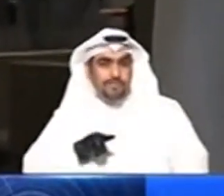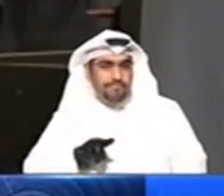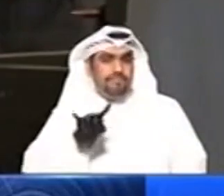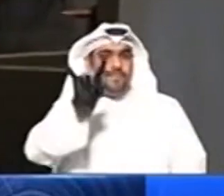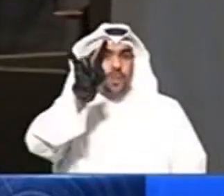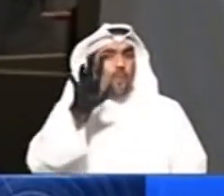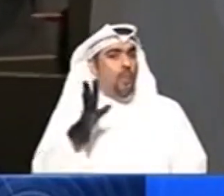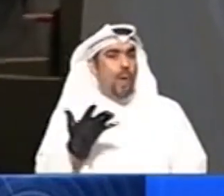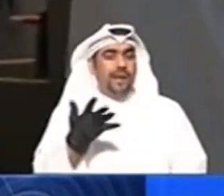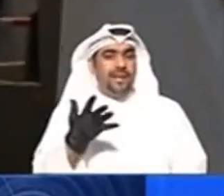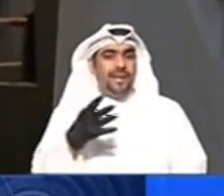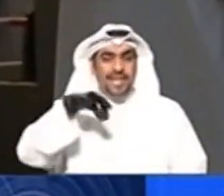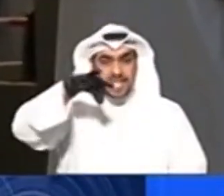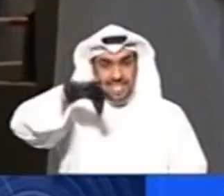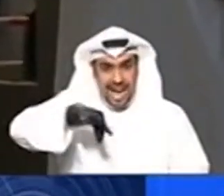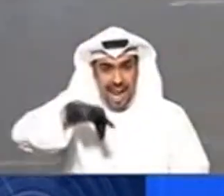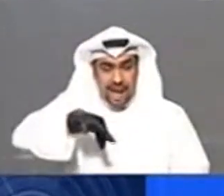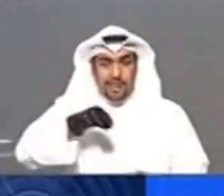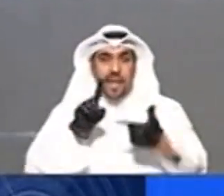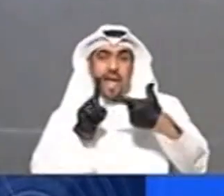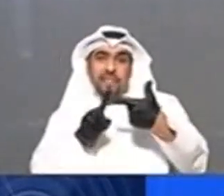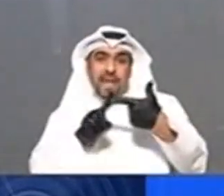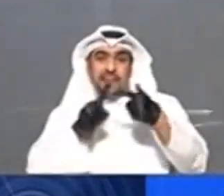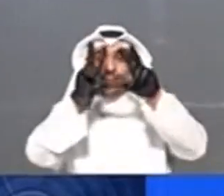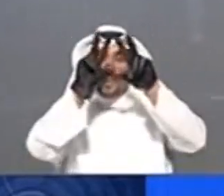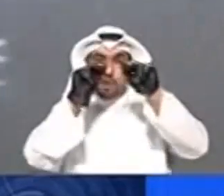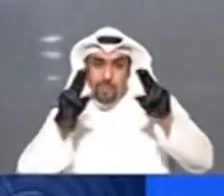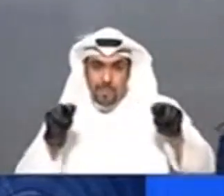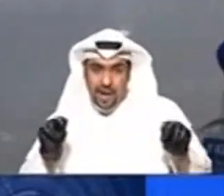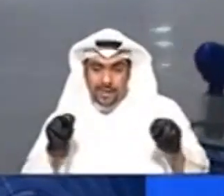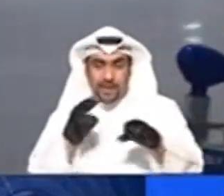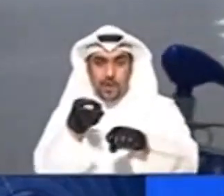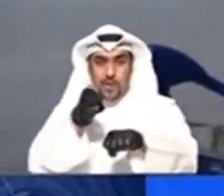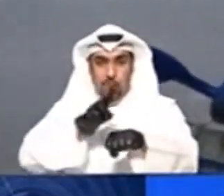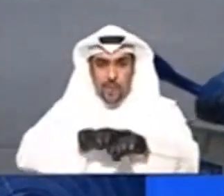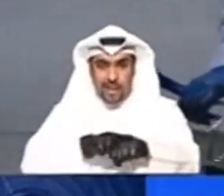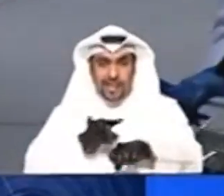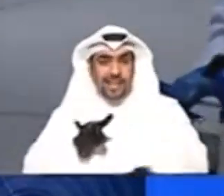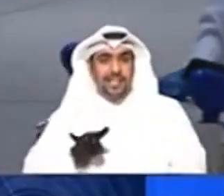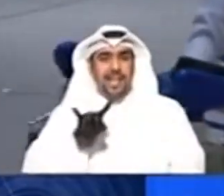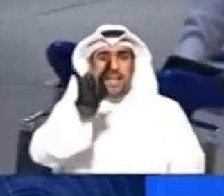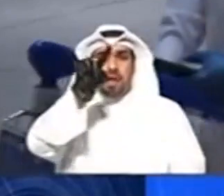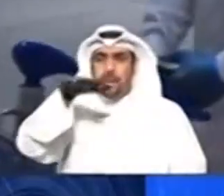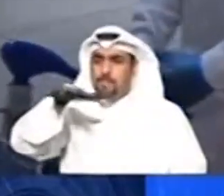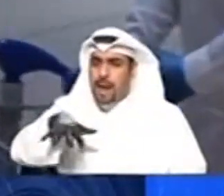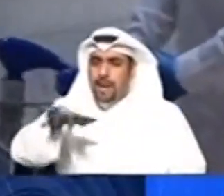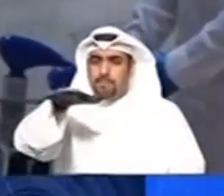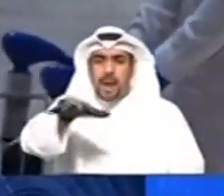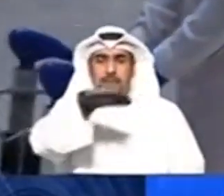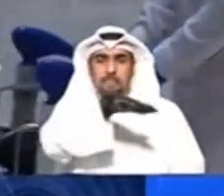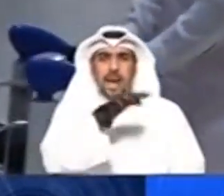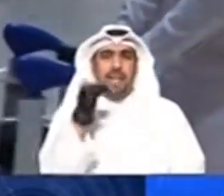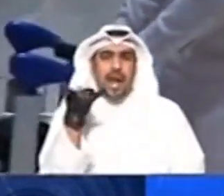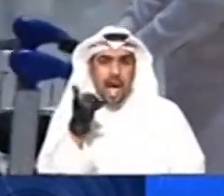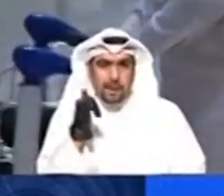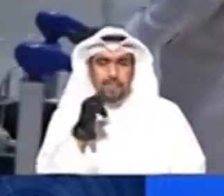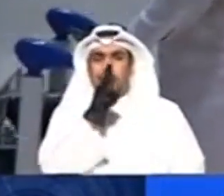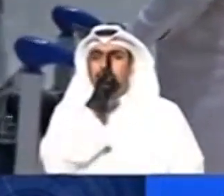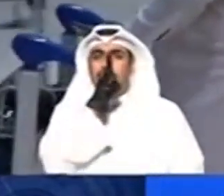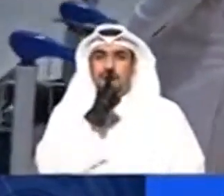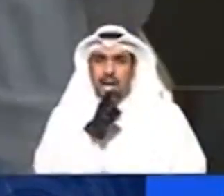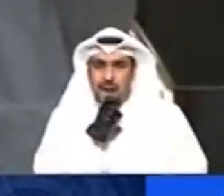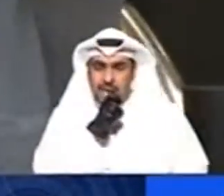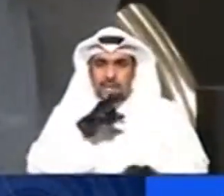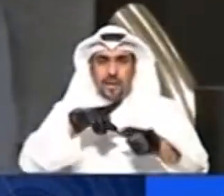سيلان، وعندنا إن شاء الله بإذن الله الميدل إيست طالعة اليوم، وعندنا القطرية وعندنا